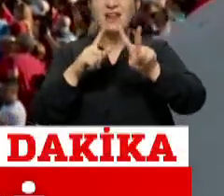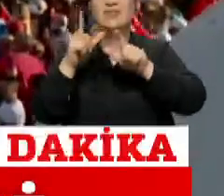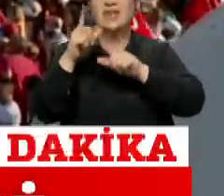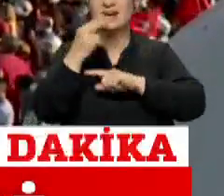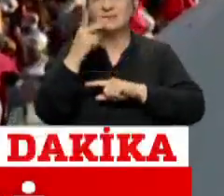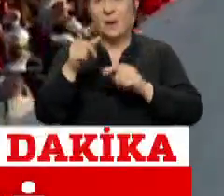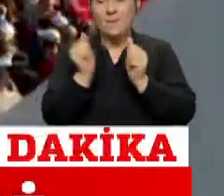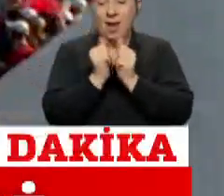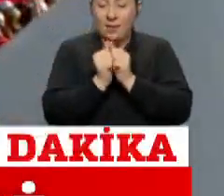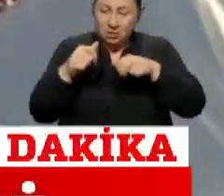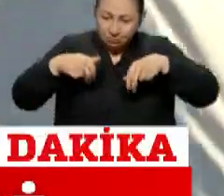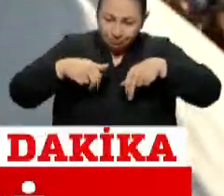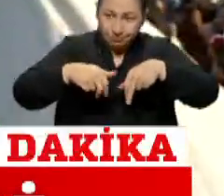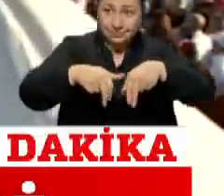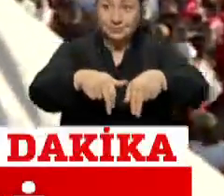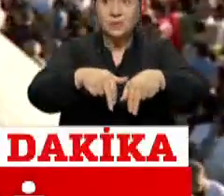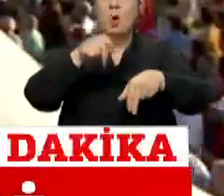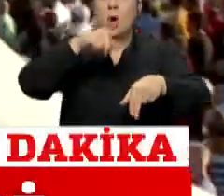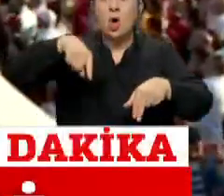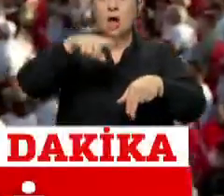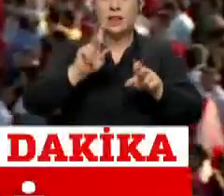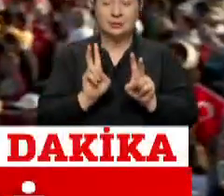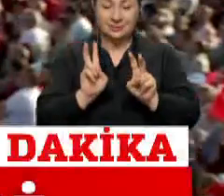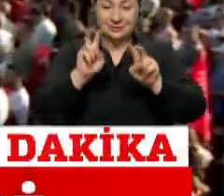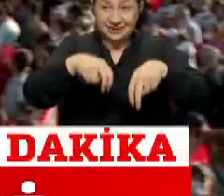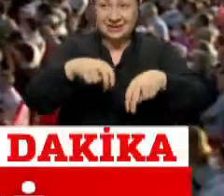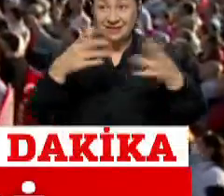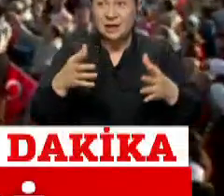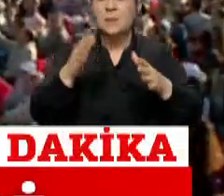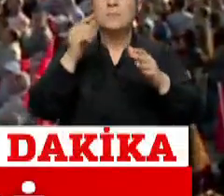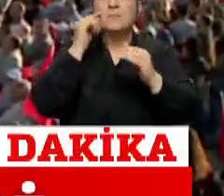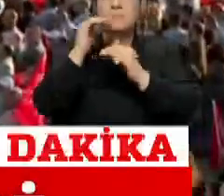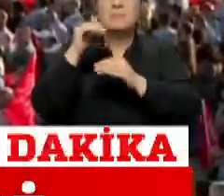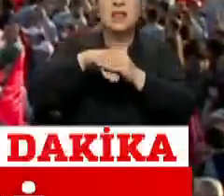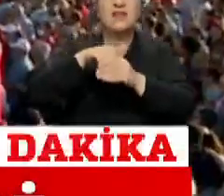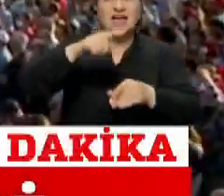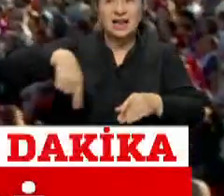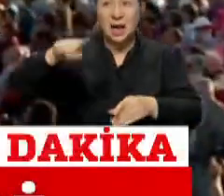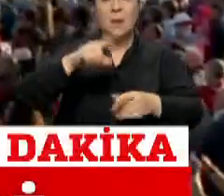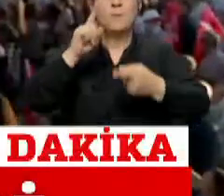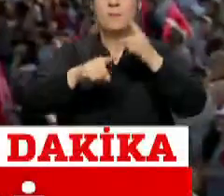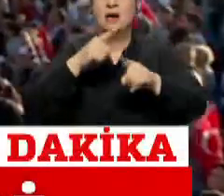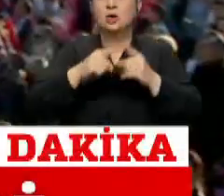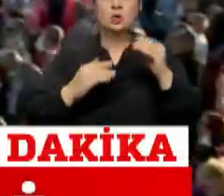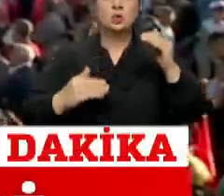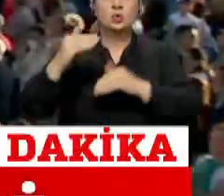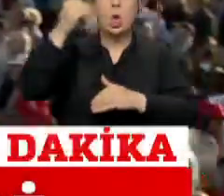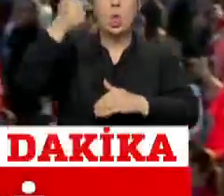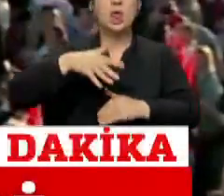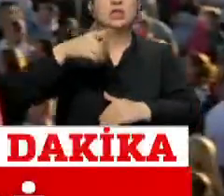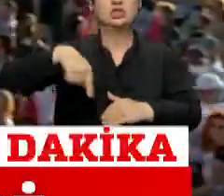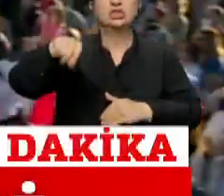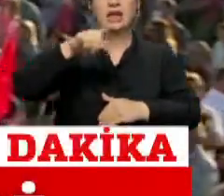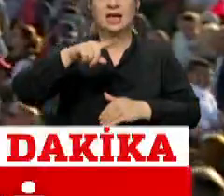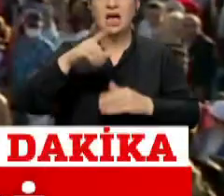vardı. Beraber çıktılar kürsüye. Onlar kürsüye çıktığındaysa milletvekilleri, partinin üst düzey